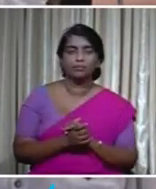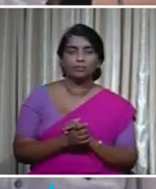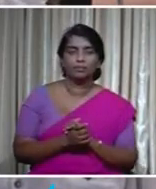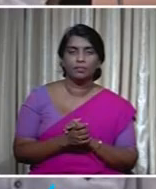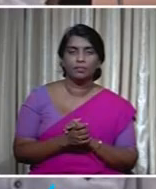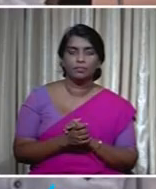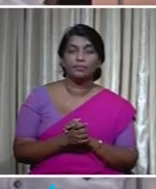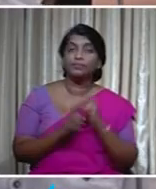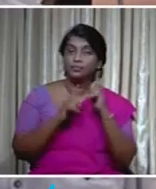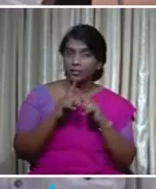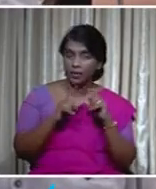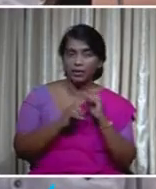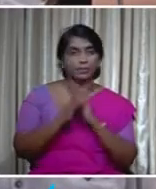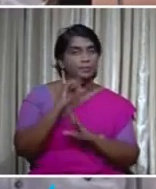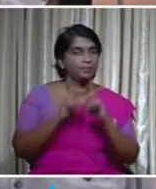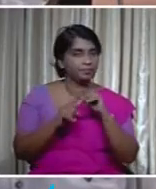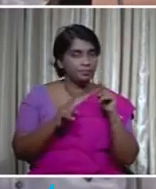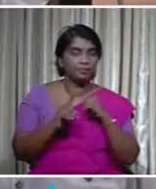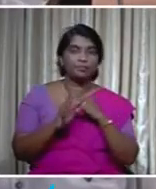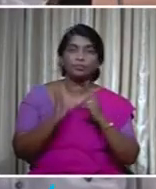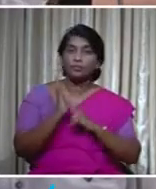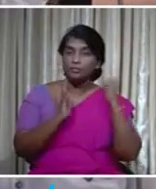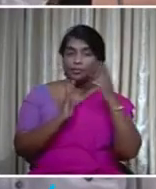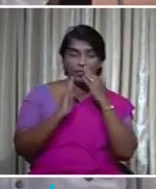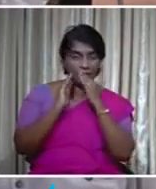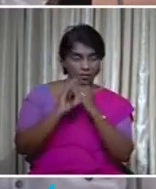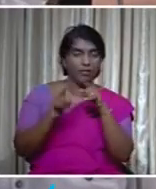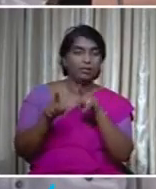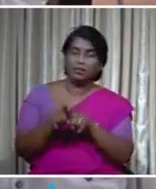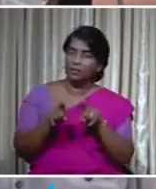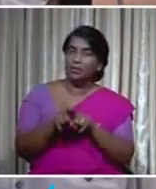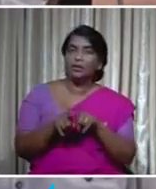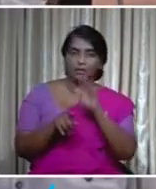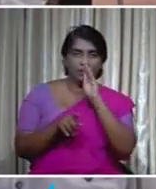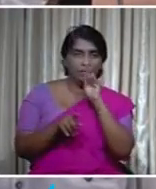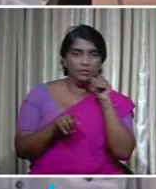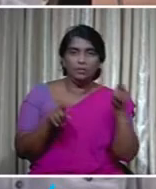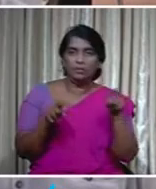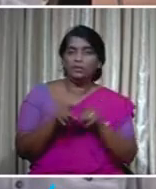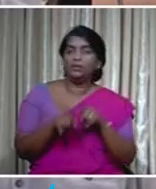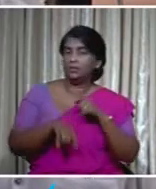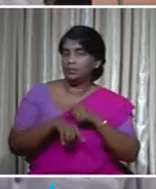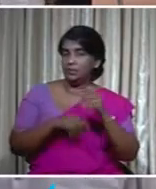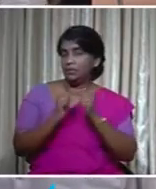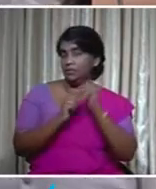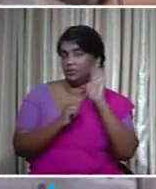அமைச்சினால் தேசிய பாடசாலை என்று சொல்லப்பட்ட பாடசாலைகளுக்காவது தயவு செய்து செய்யுங்கள். இலங்கையிலே கௌரவ அமைச்சர்